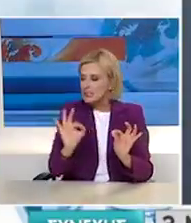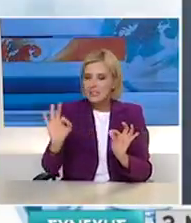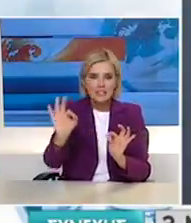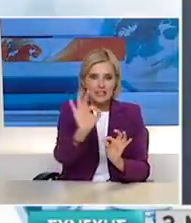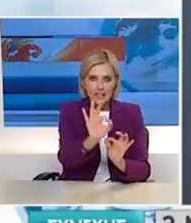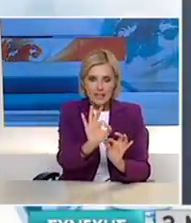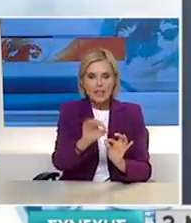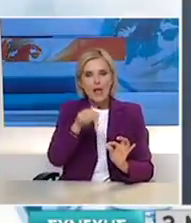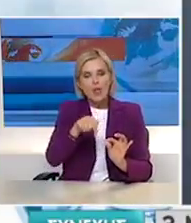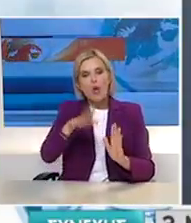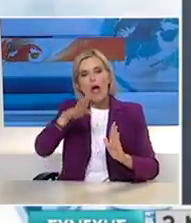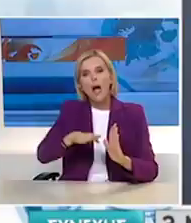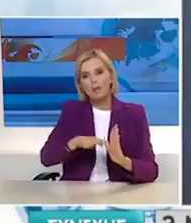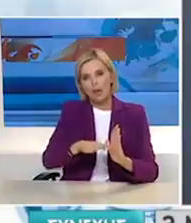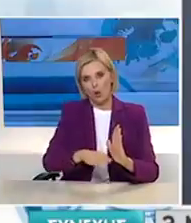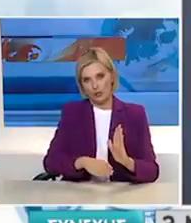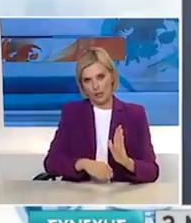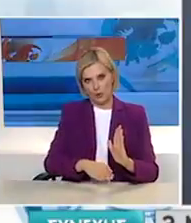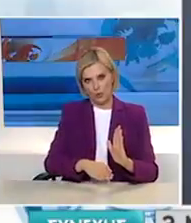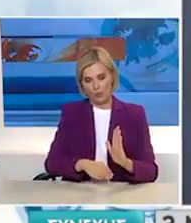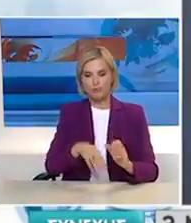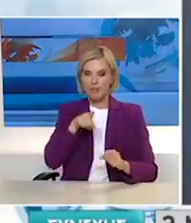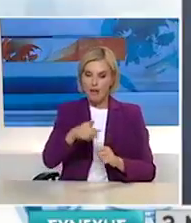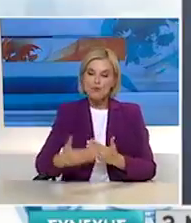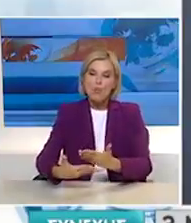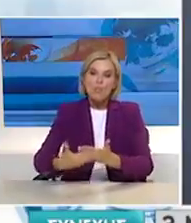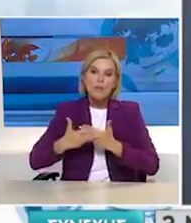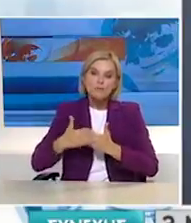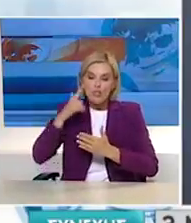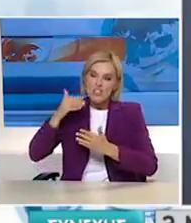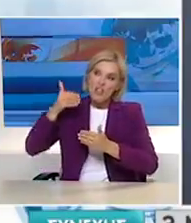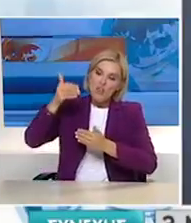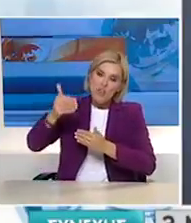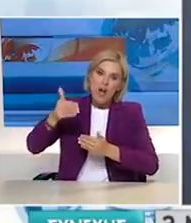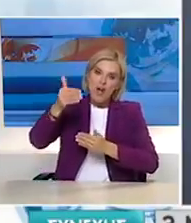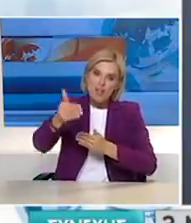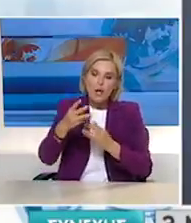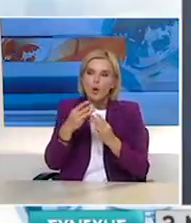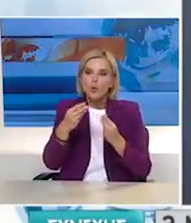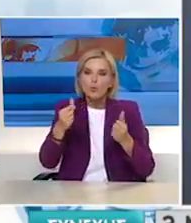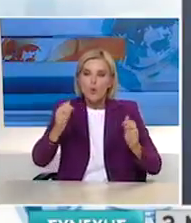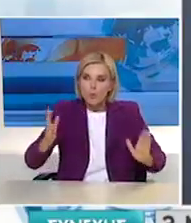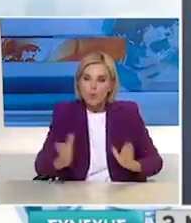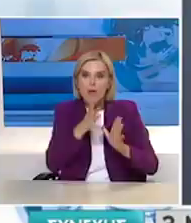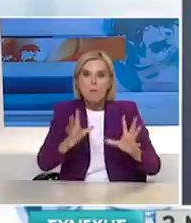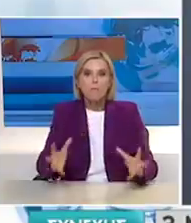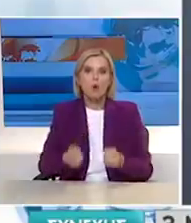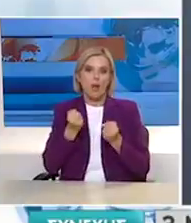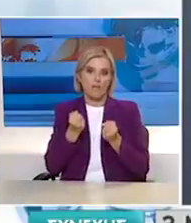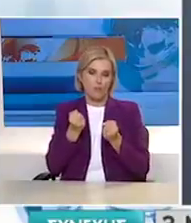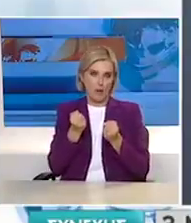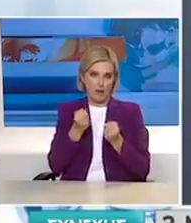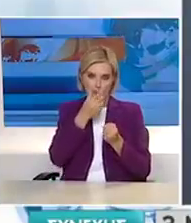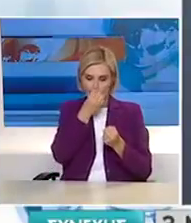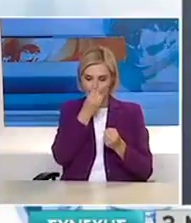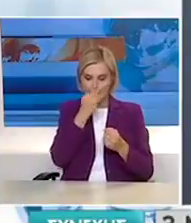ιούς σε μια χώρα. Σίγουρα θα μας βοηθήσει στο μέλλον να αντιμετωπίσουμε πρωτόκολλα πρόληψης μετάδοσης της νόσου, και